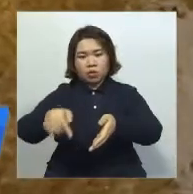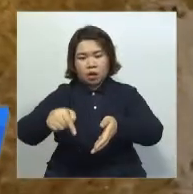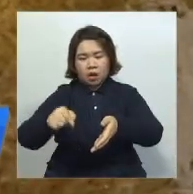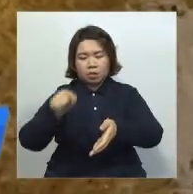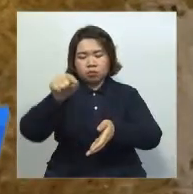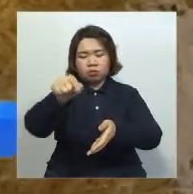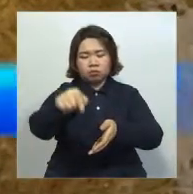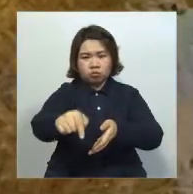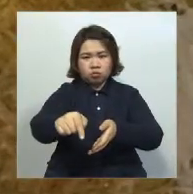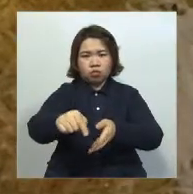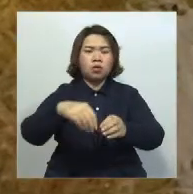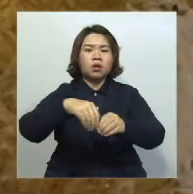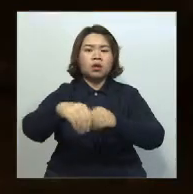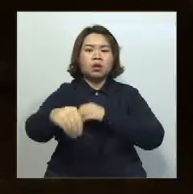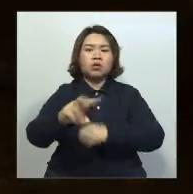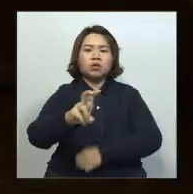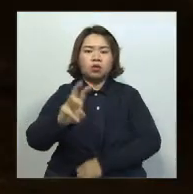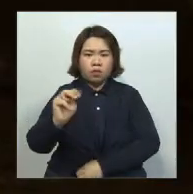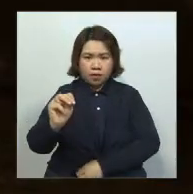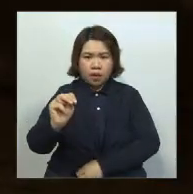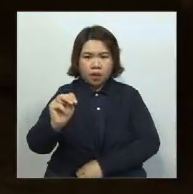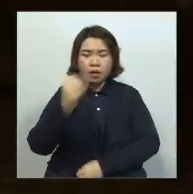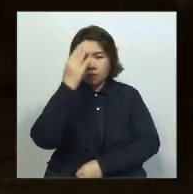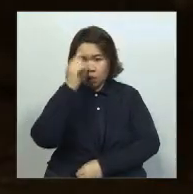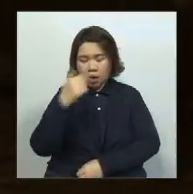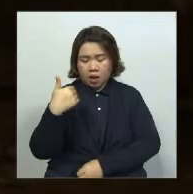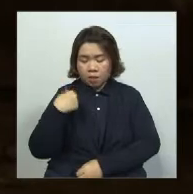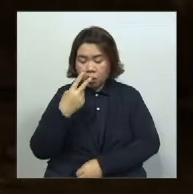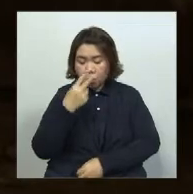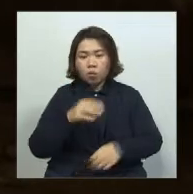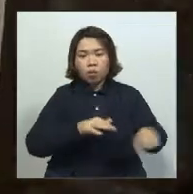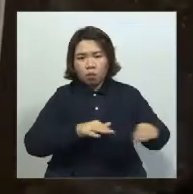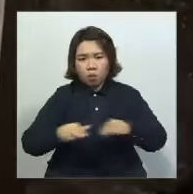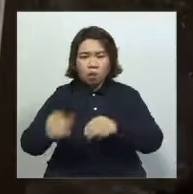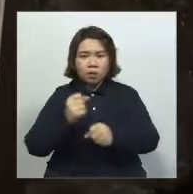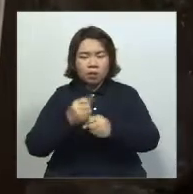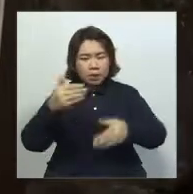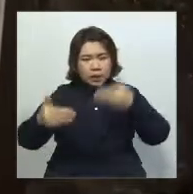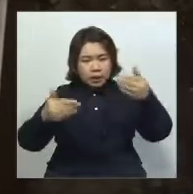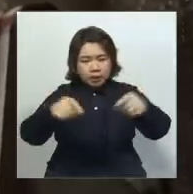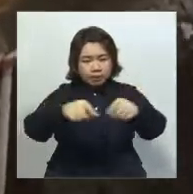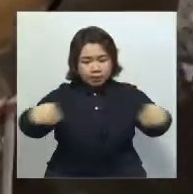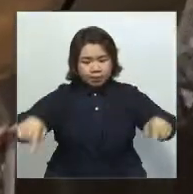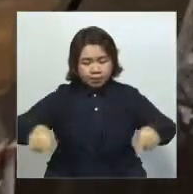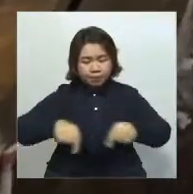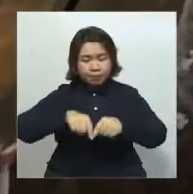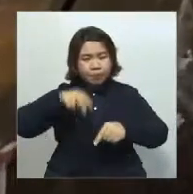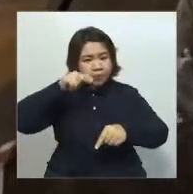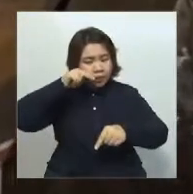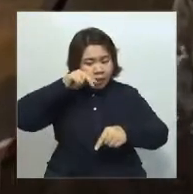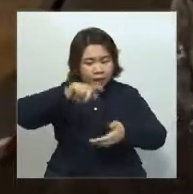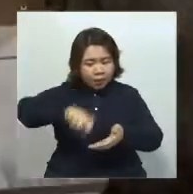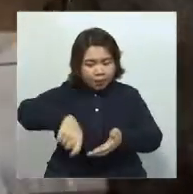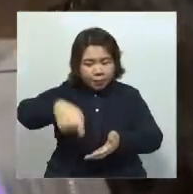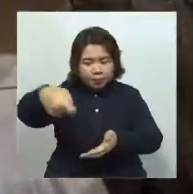ไปยังสระแก้วระยะทางประมาณ200เมตรเพื่อให้มีความพร้อมในการประกอบพิธีพลีกรรมตักน้ำจากแหล่